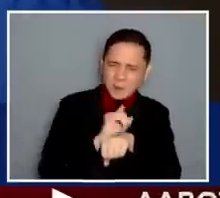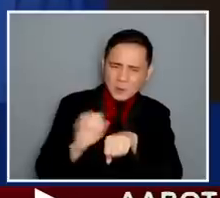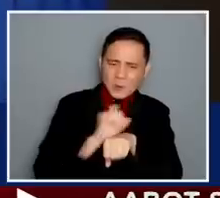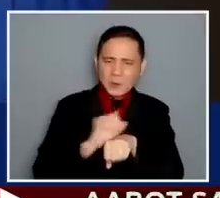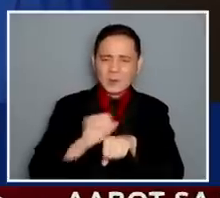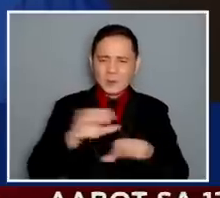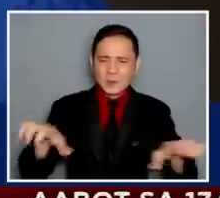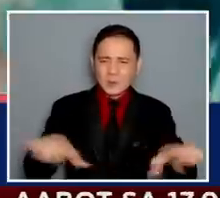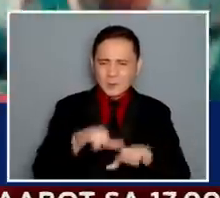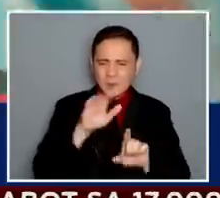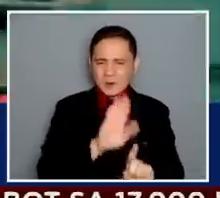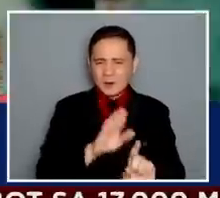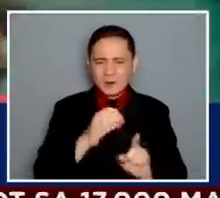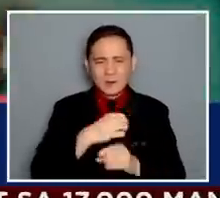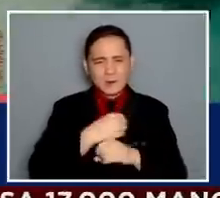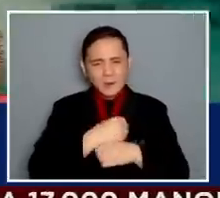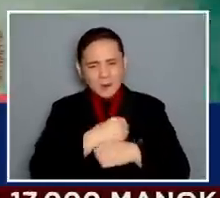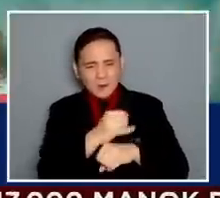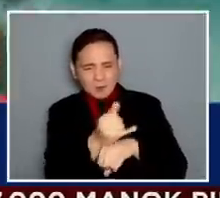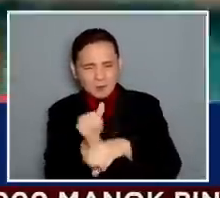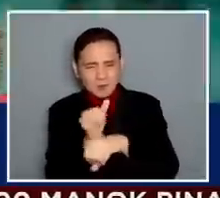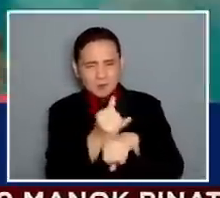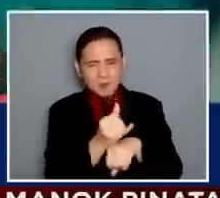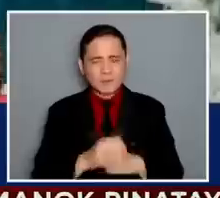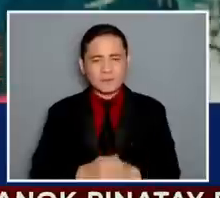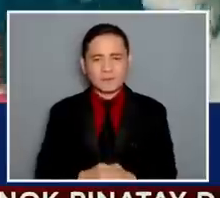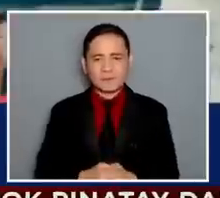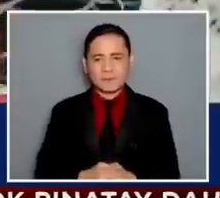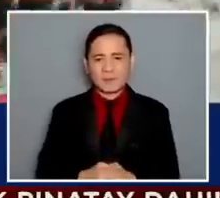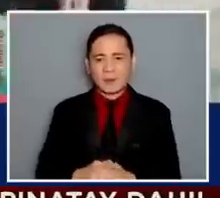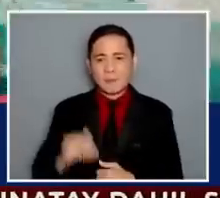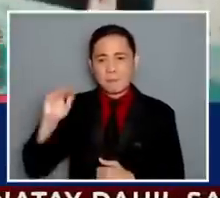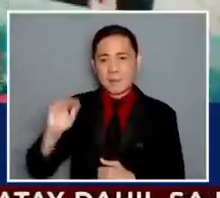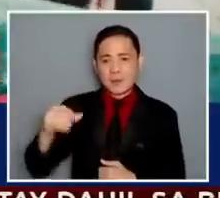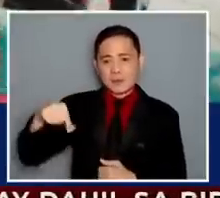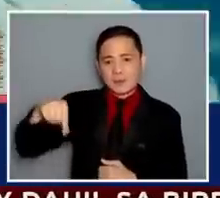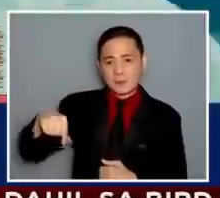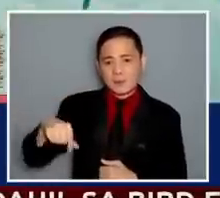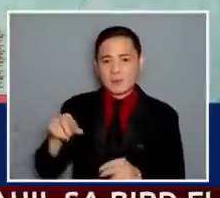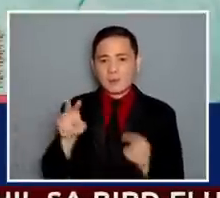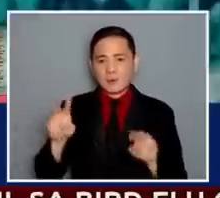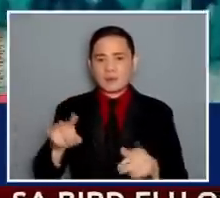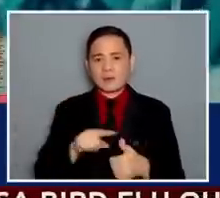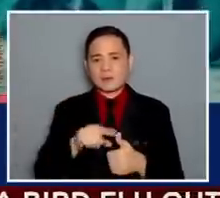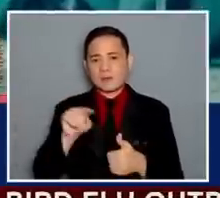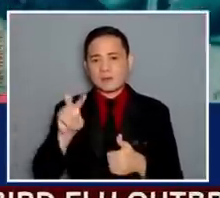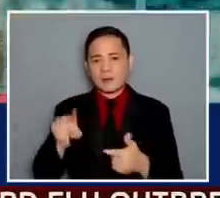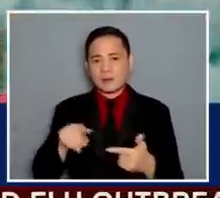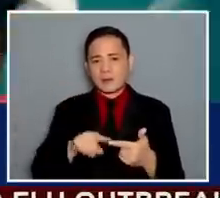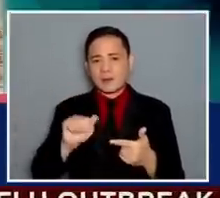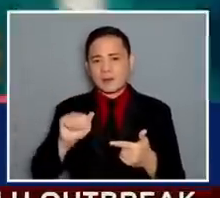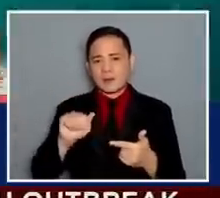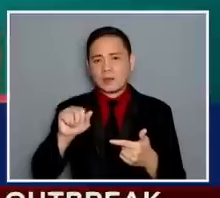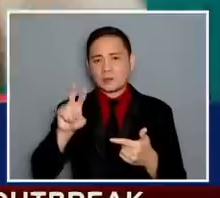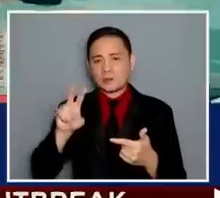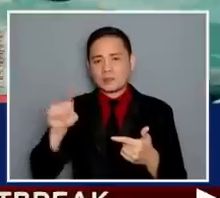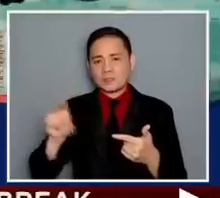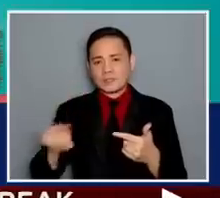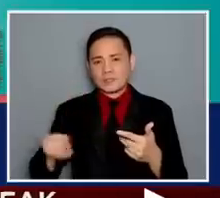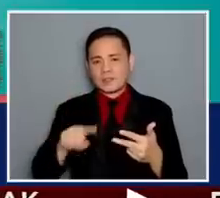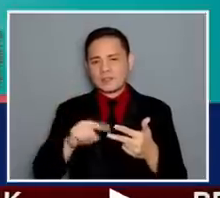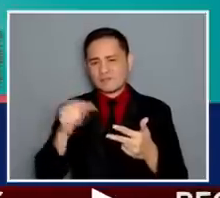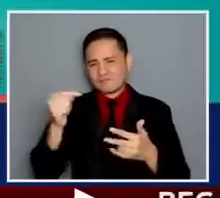Sobra-sobra naman po yung binigay ninyo. Mapapanood ang Batang Quiapo sa TV5, A2Z at Kapamilya Channel at Kapamilya Online